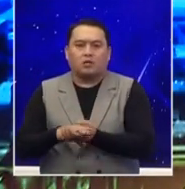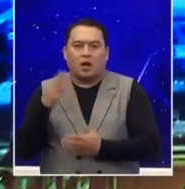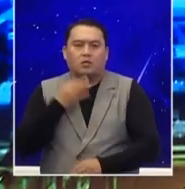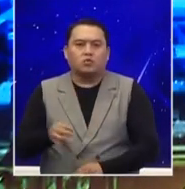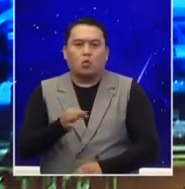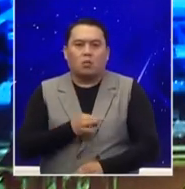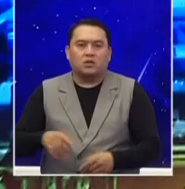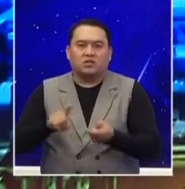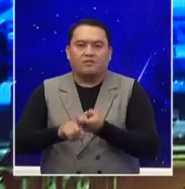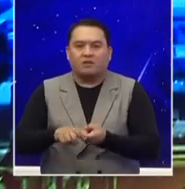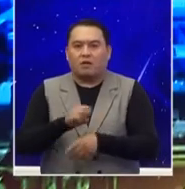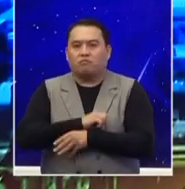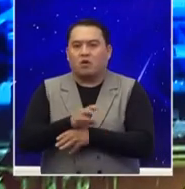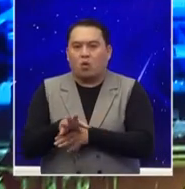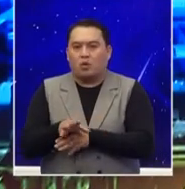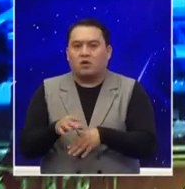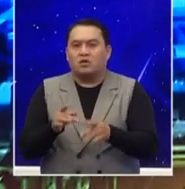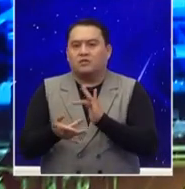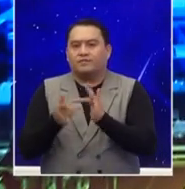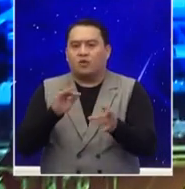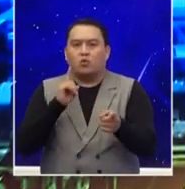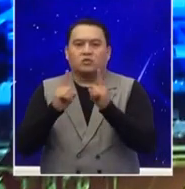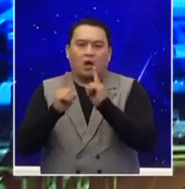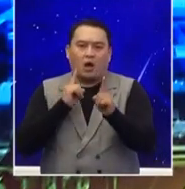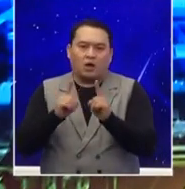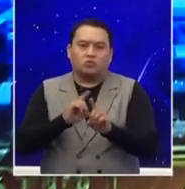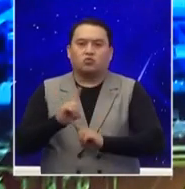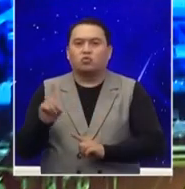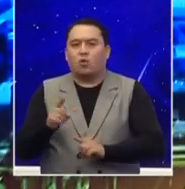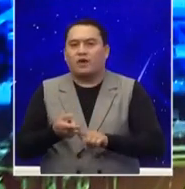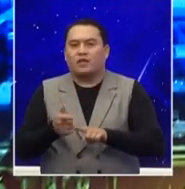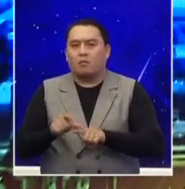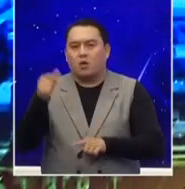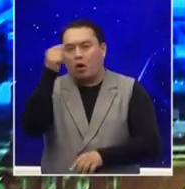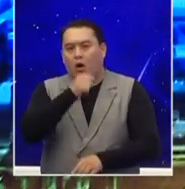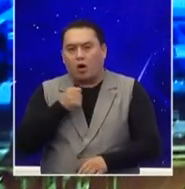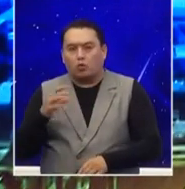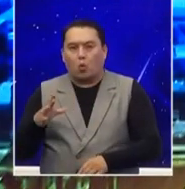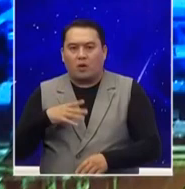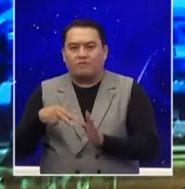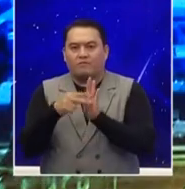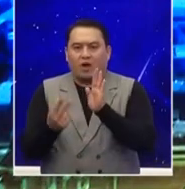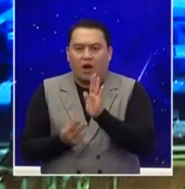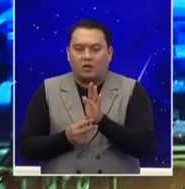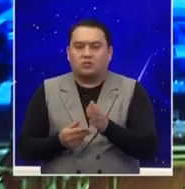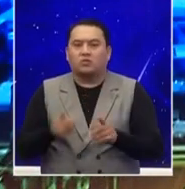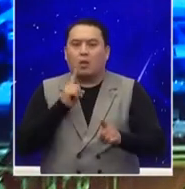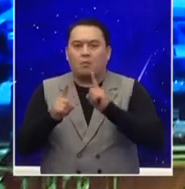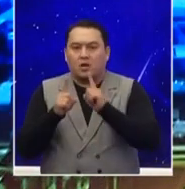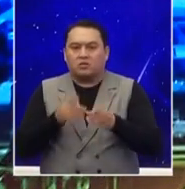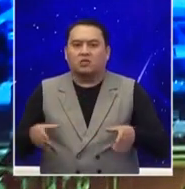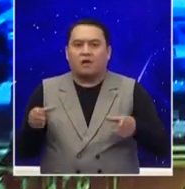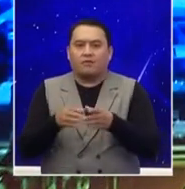в связи с пандемией прошло онлайн заседании стоит отметить что в этом году это уже 18 и собрание совета